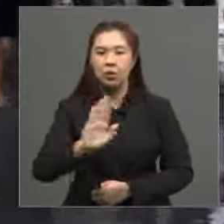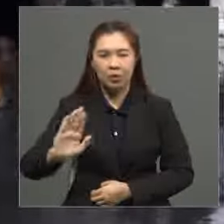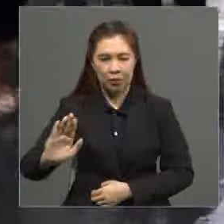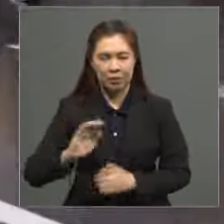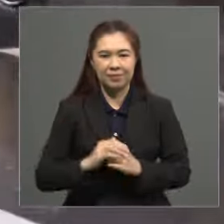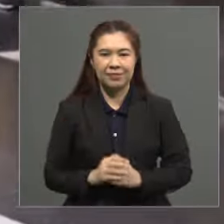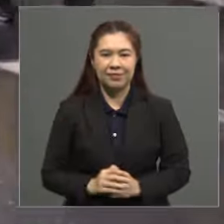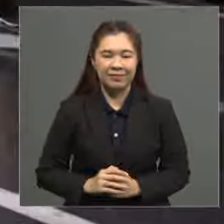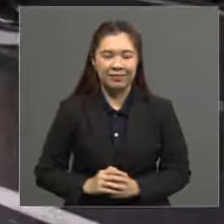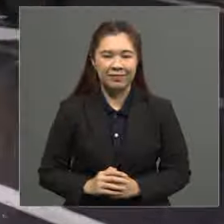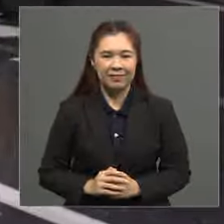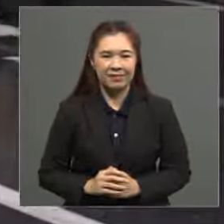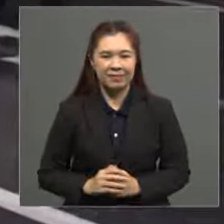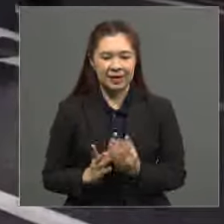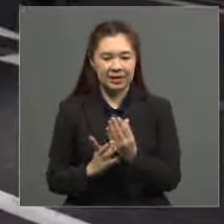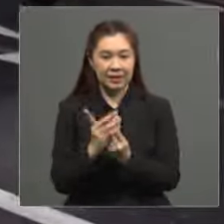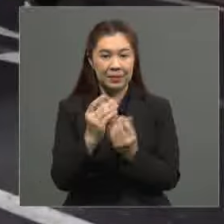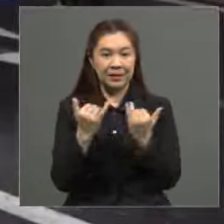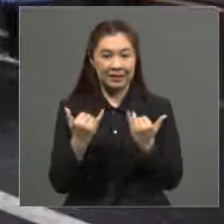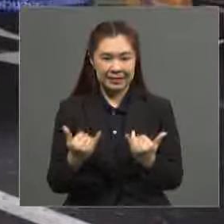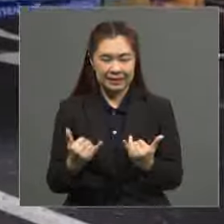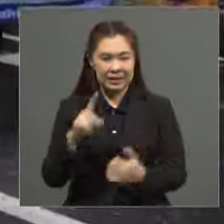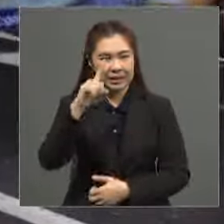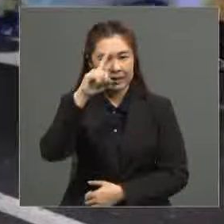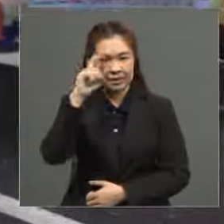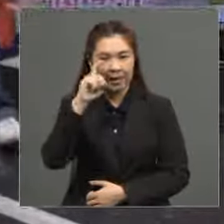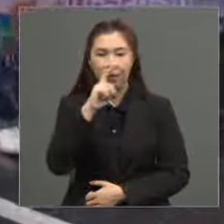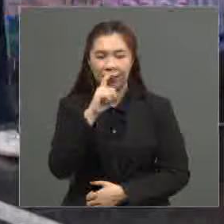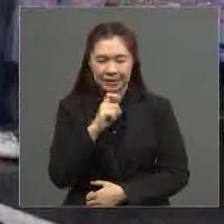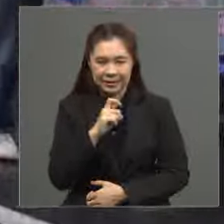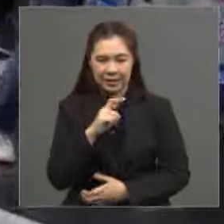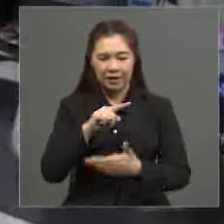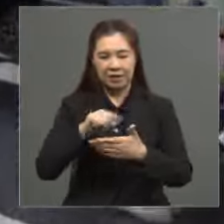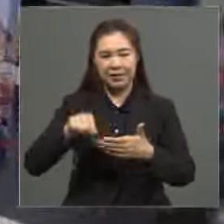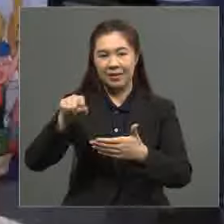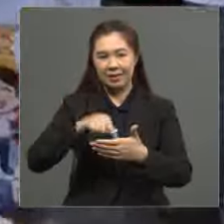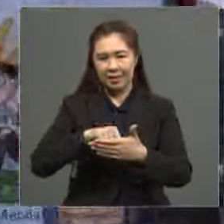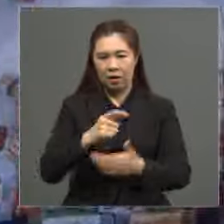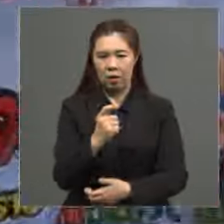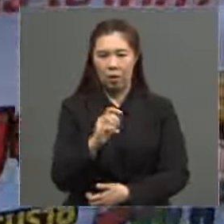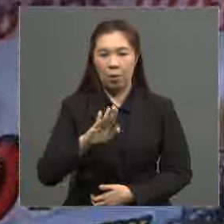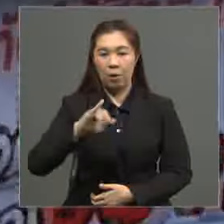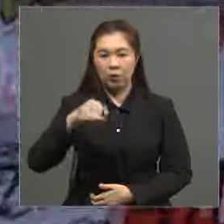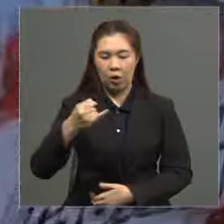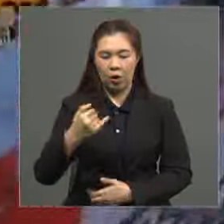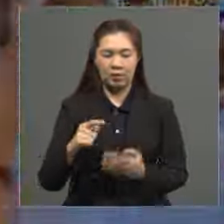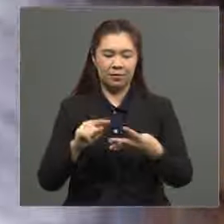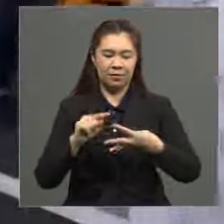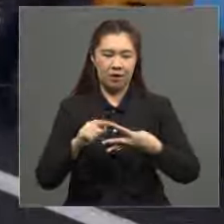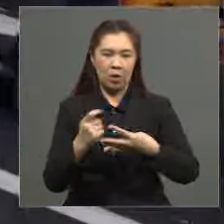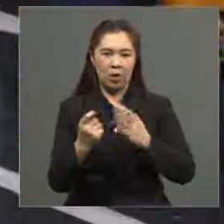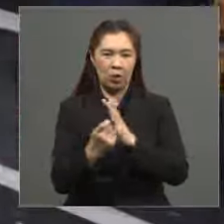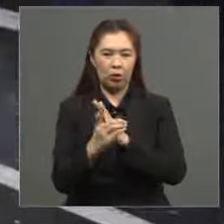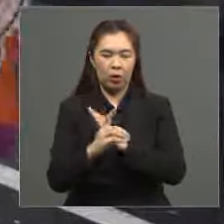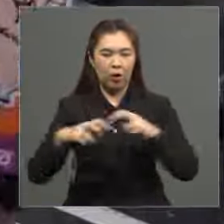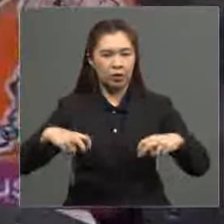ทั้งนี้ในการเลือกตั้งในสุดสัปดาห์นี้ก็คือทั้งเสาร์และอาทิตย์นะครับจะมีการเลือกตั้งนายกอบจ 4จังหวัดครับได้แก่อุดรธานี